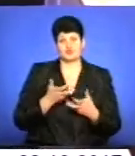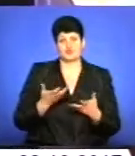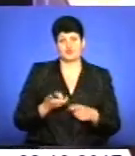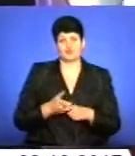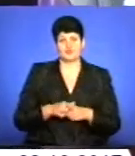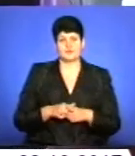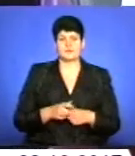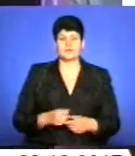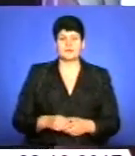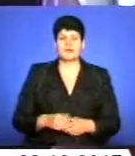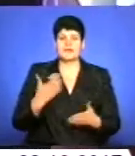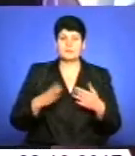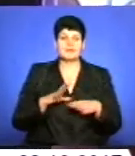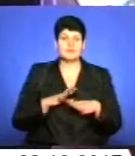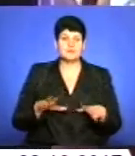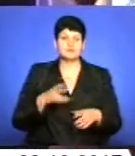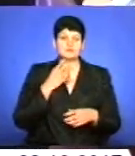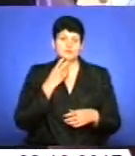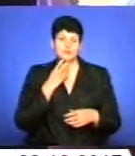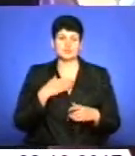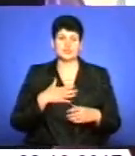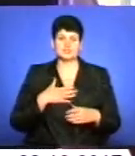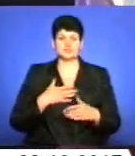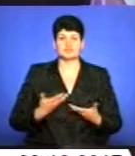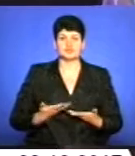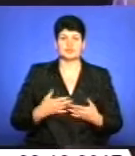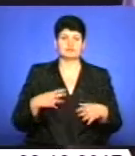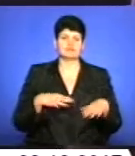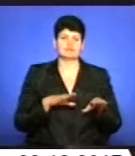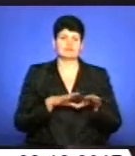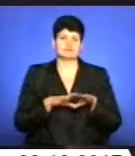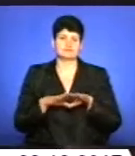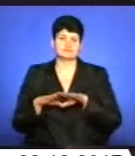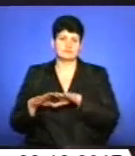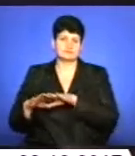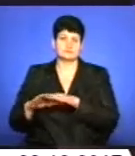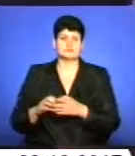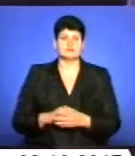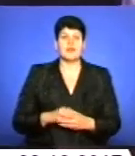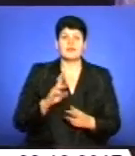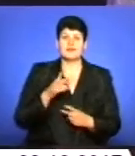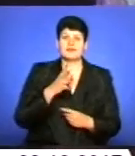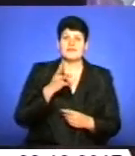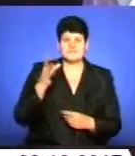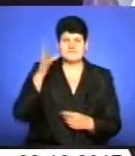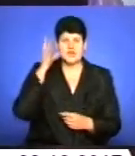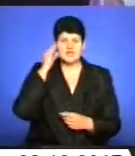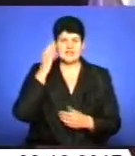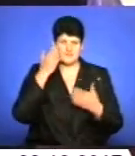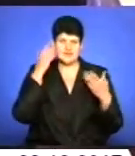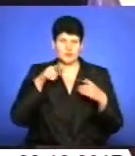Якби не було гумору, то наше життя було б одноманітне. А як ти вважаєш, веселі люди бувають